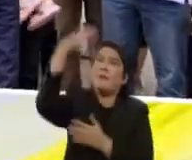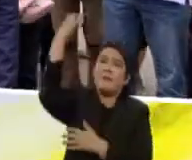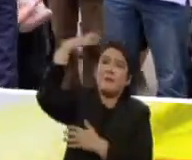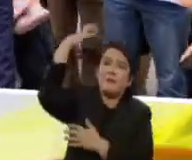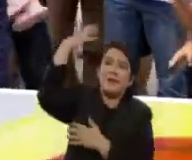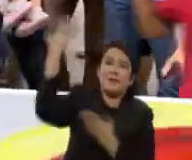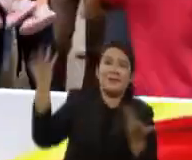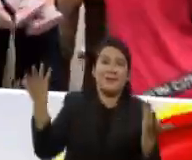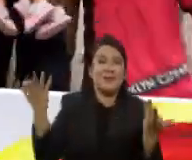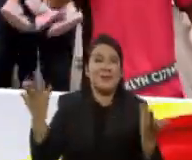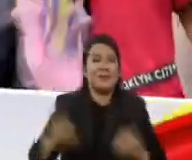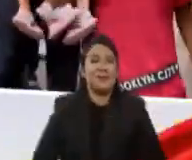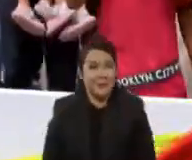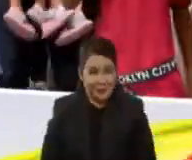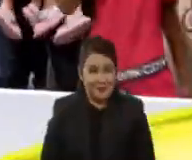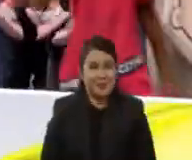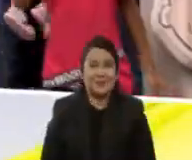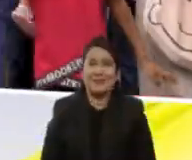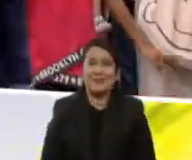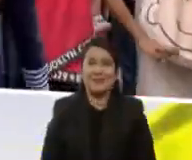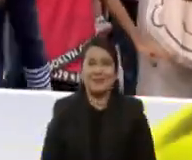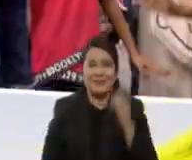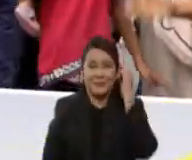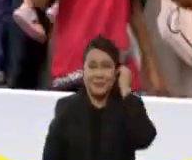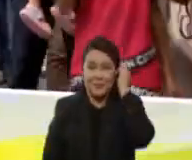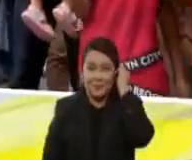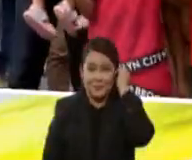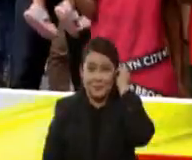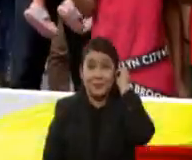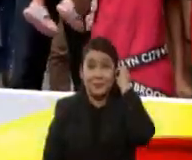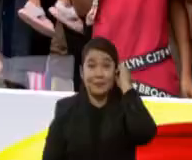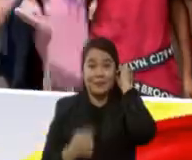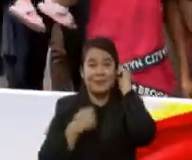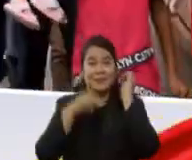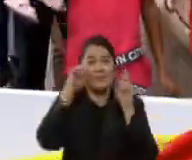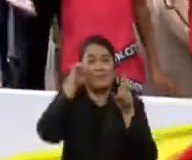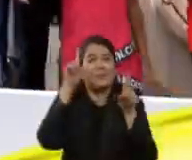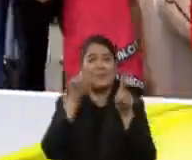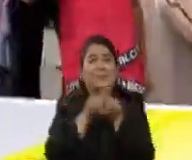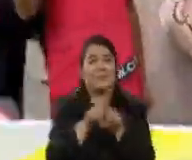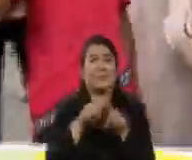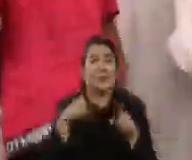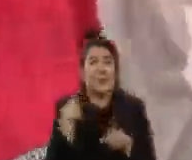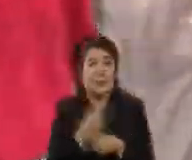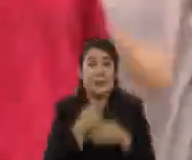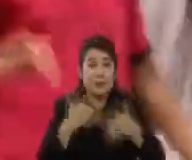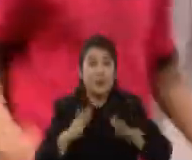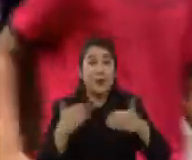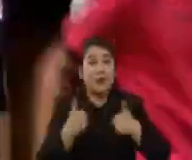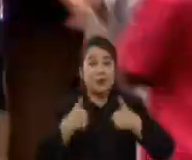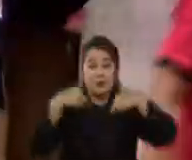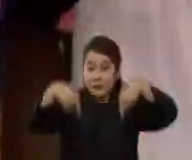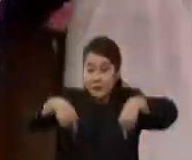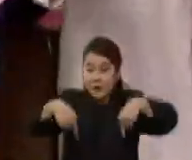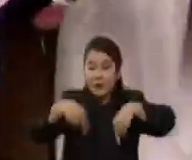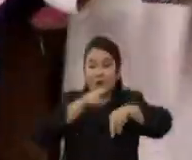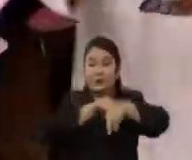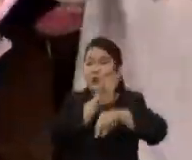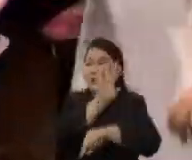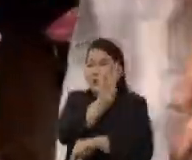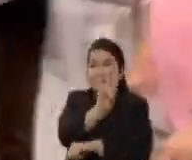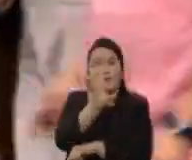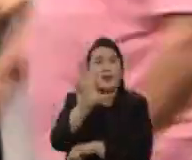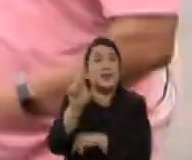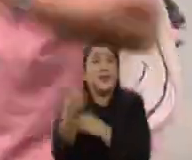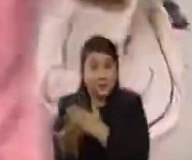panas, Syafiqah? Ya, betul Eddie, saya setuju tu sebab kita dah pun berada di sini daripada jam